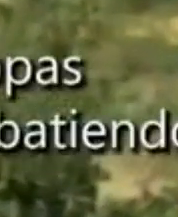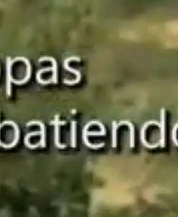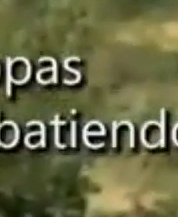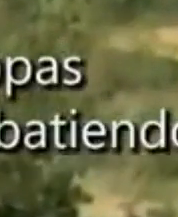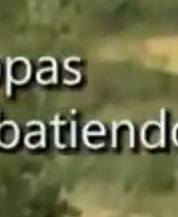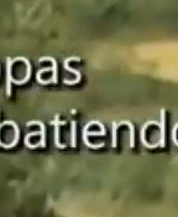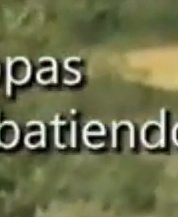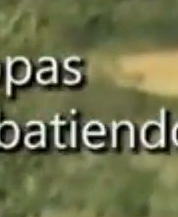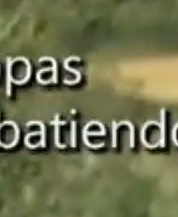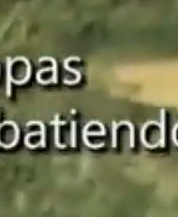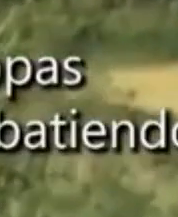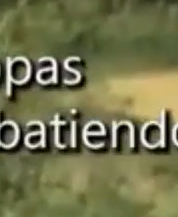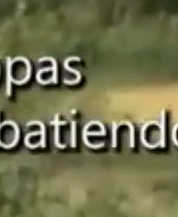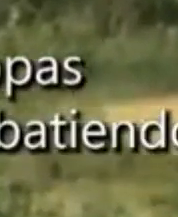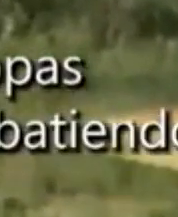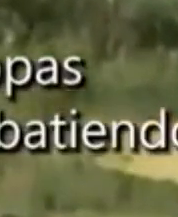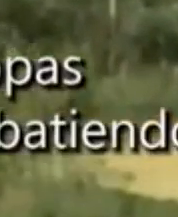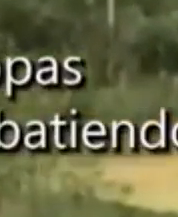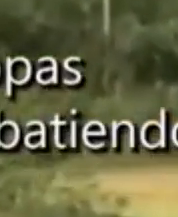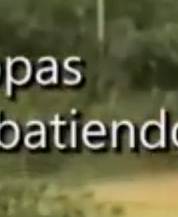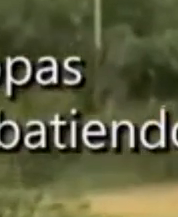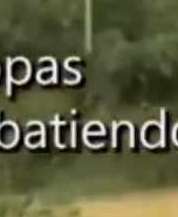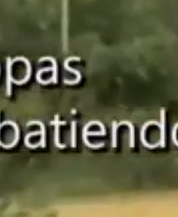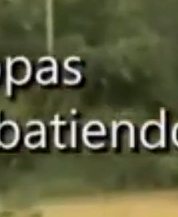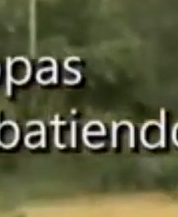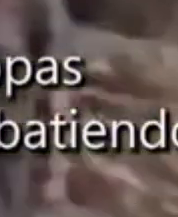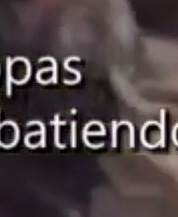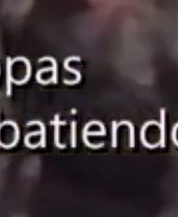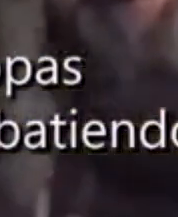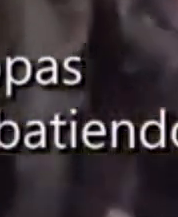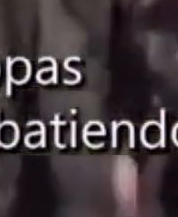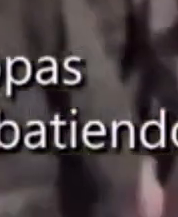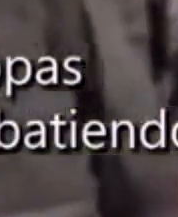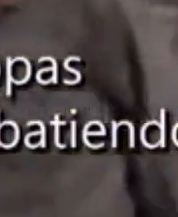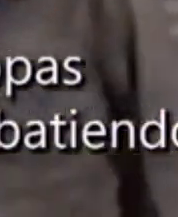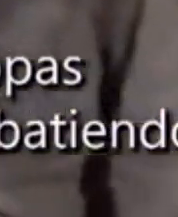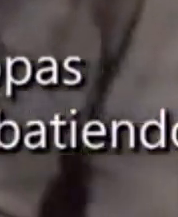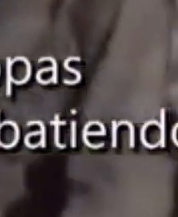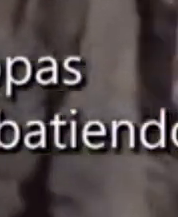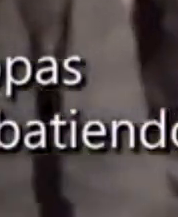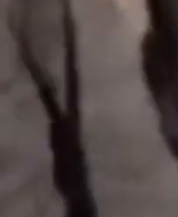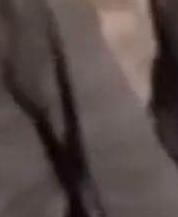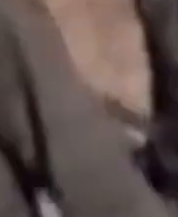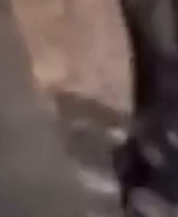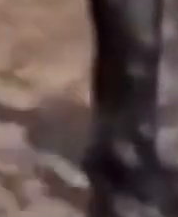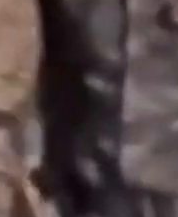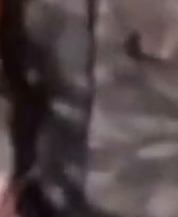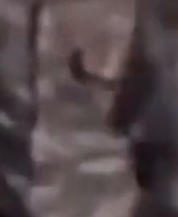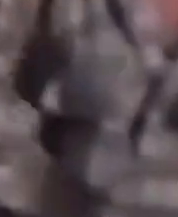три месяца правительственные войска ФАПЛа с боями отступали.